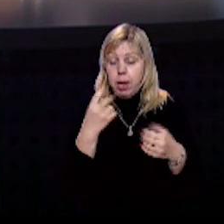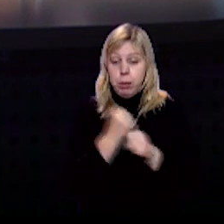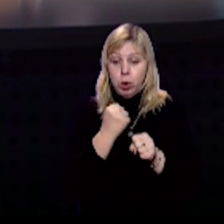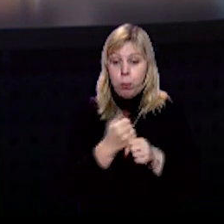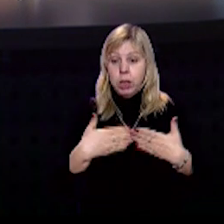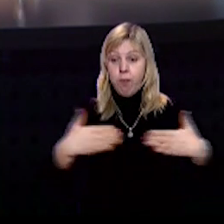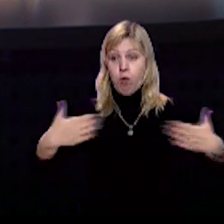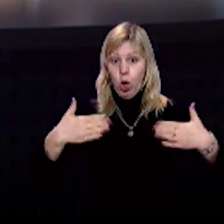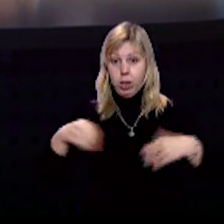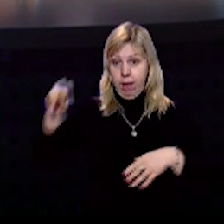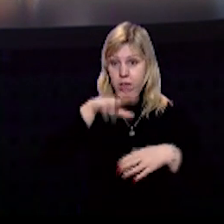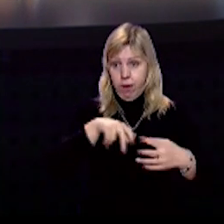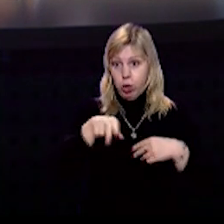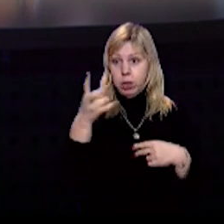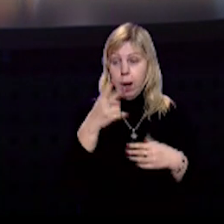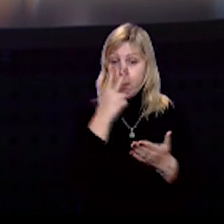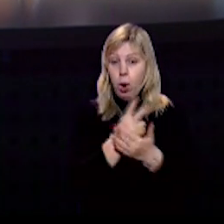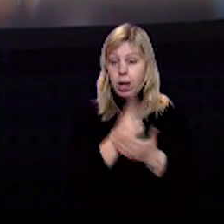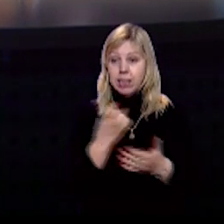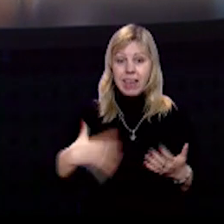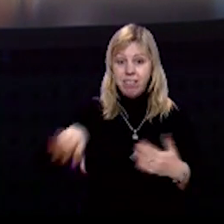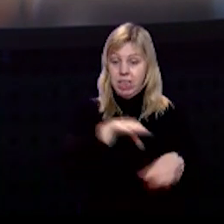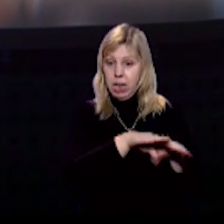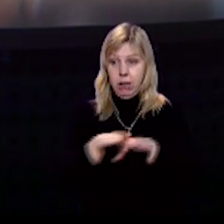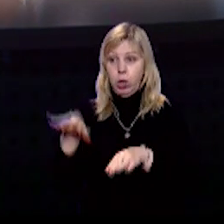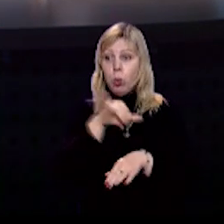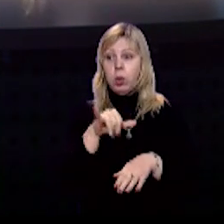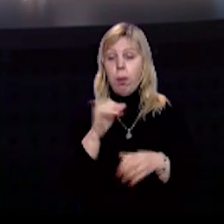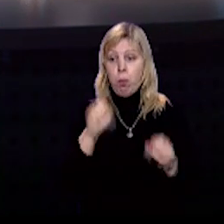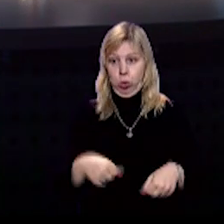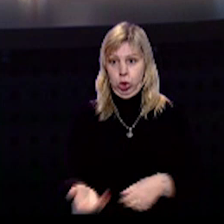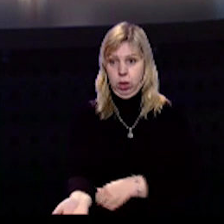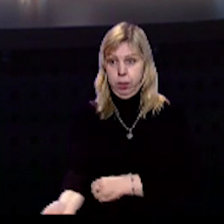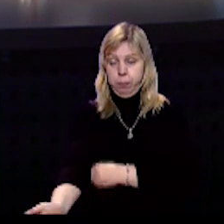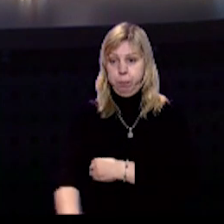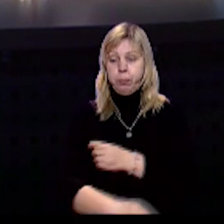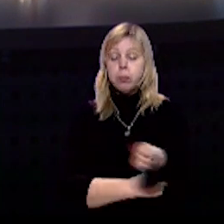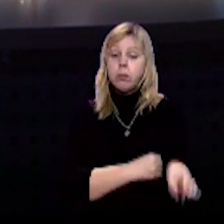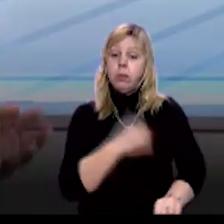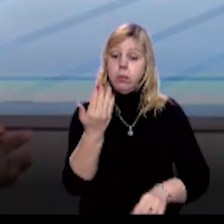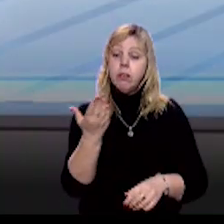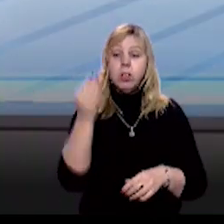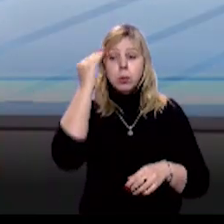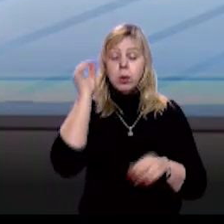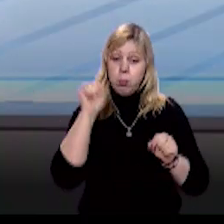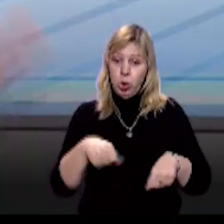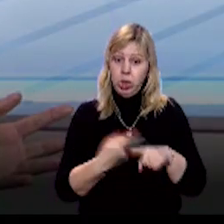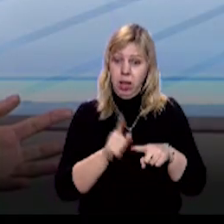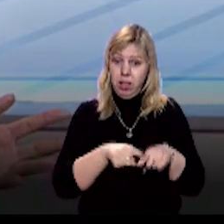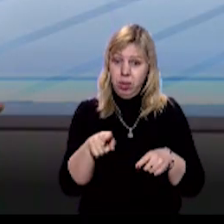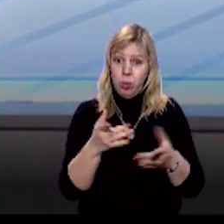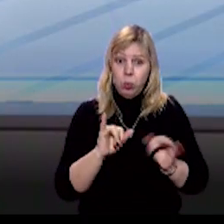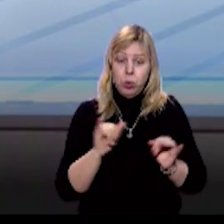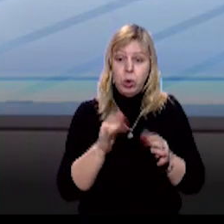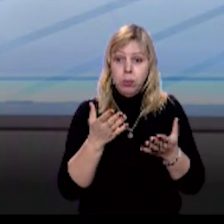зробити ворота в Європу, і це треба показувати на всіх рівнях, куди лише можна. Ну, на вашу думку, чи можна було якось уникнути цієї